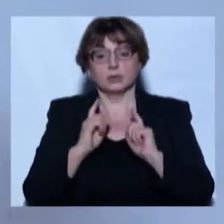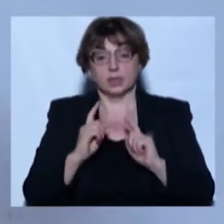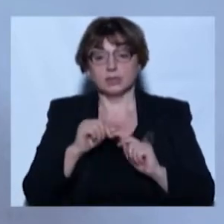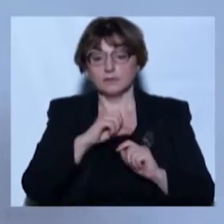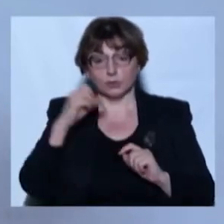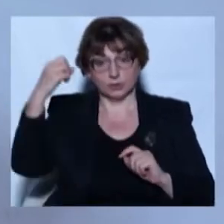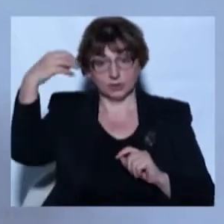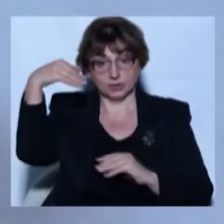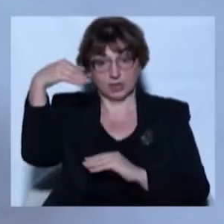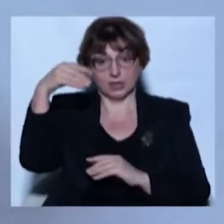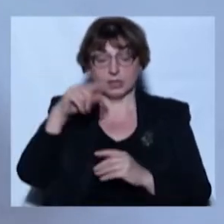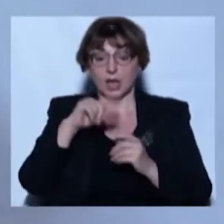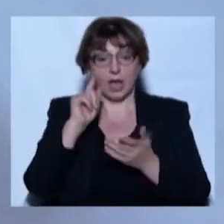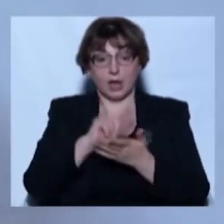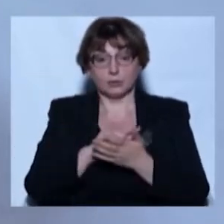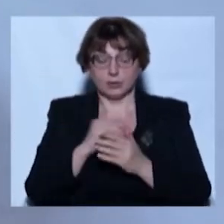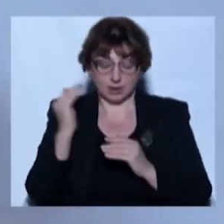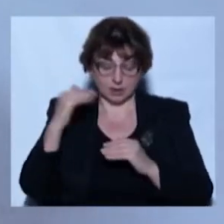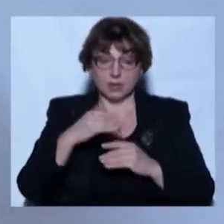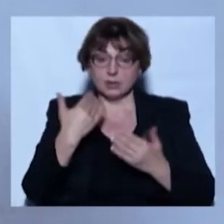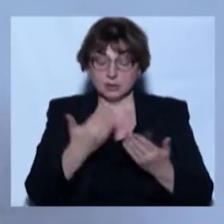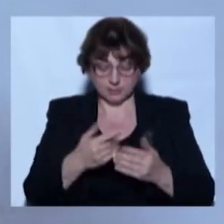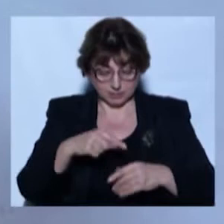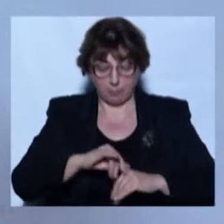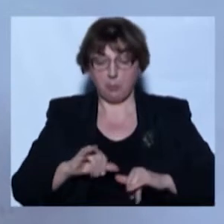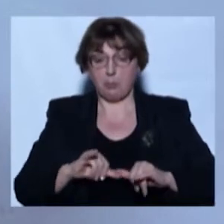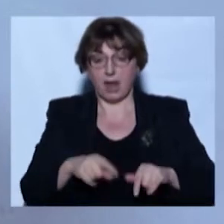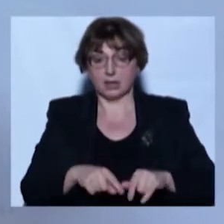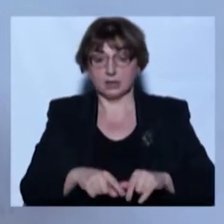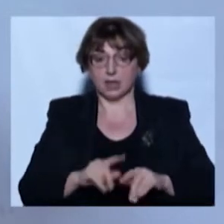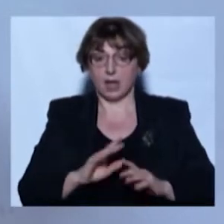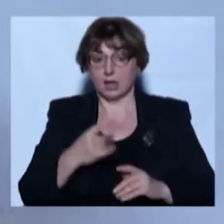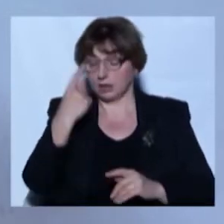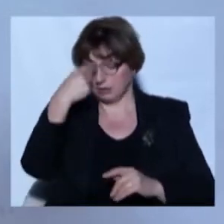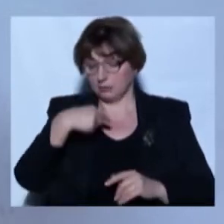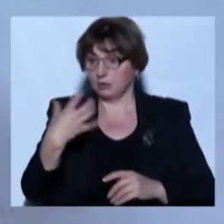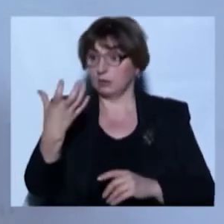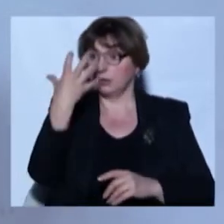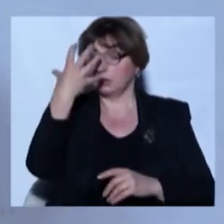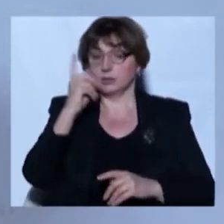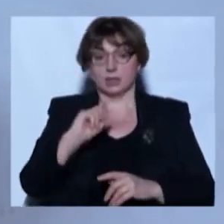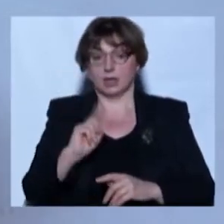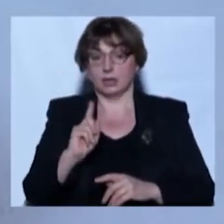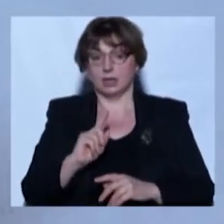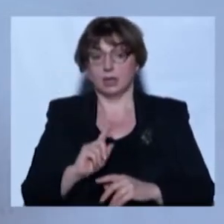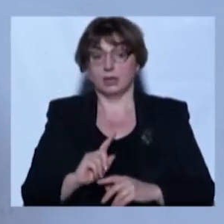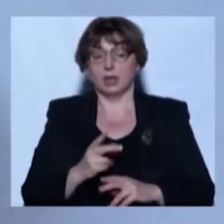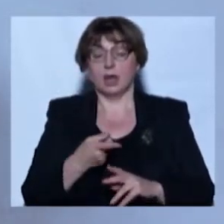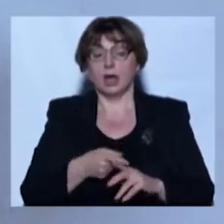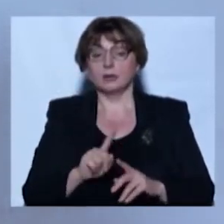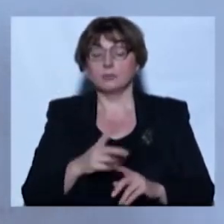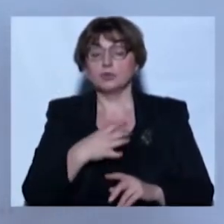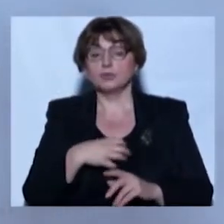մարցխենախելիտ շուքի սինատլ է, ունդա էցեմոտ ես տկենց մագիտաս, դա արունդա գանատեպտետ թուալեպշի։ Ասեմ